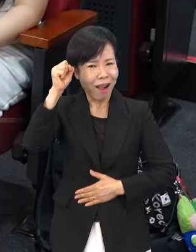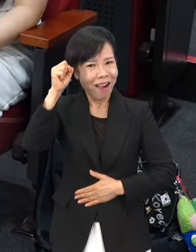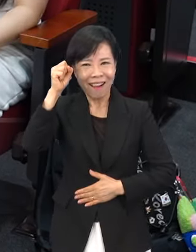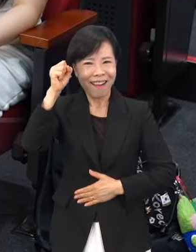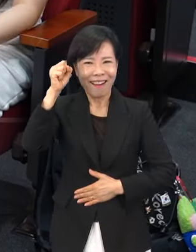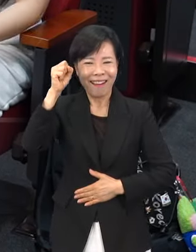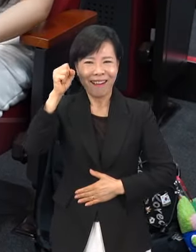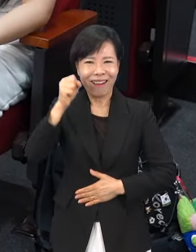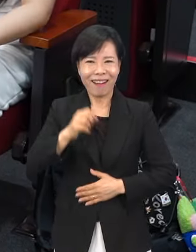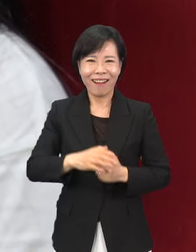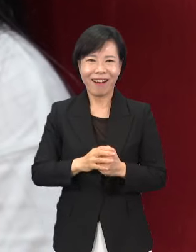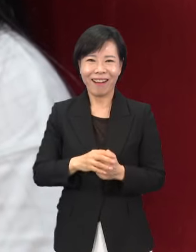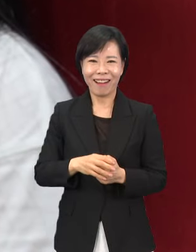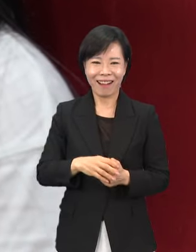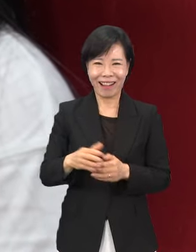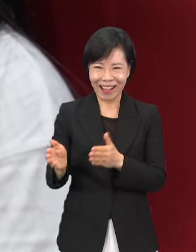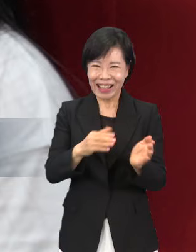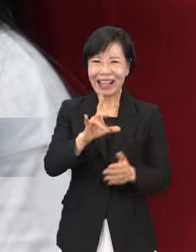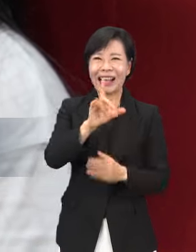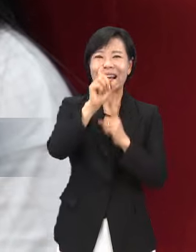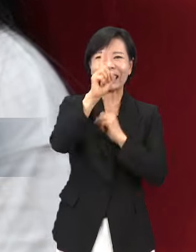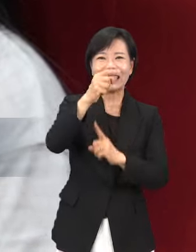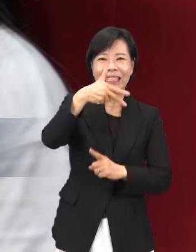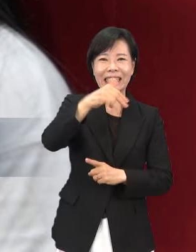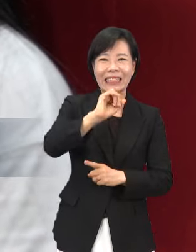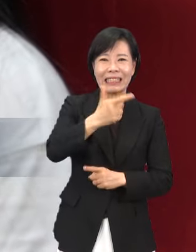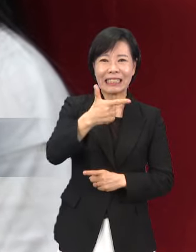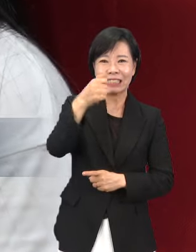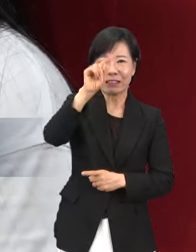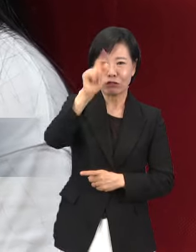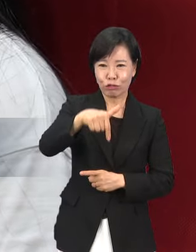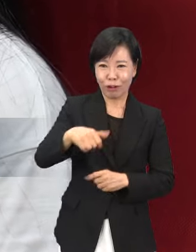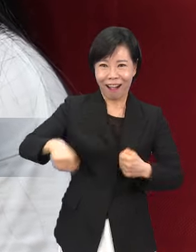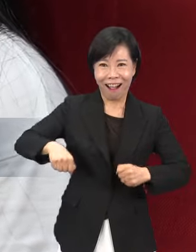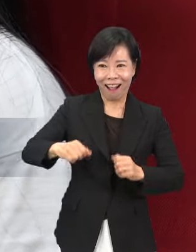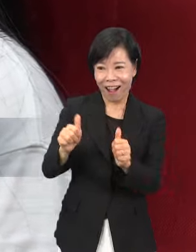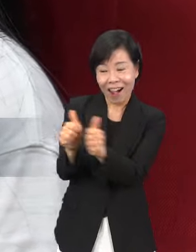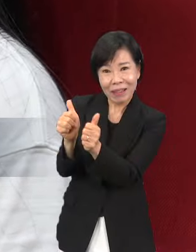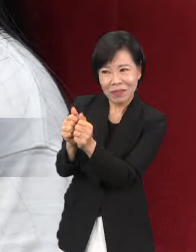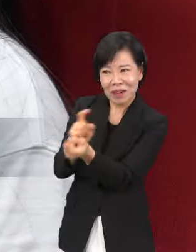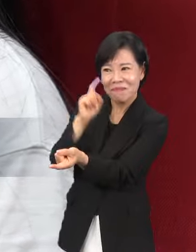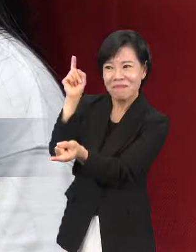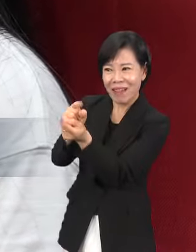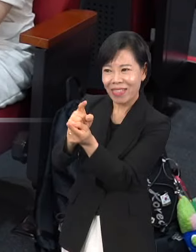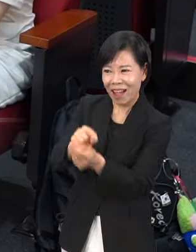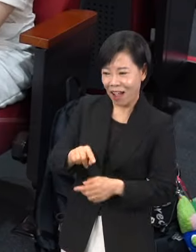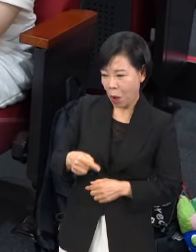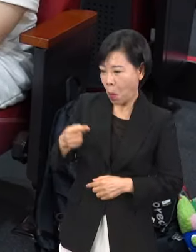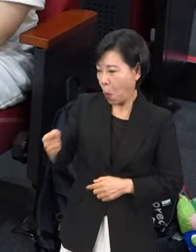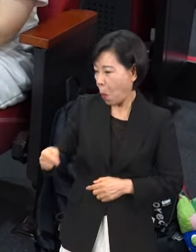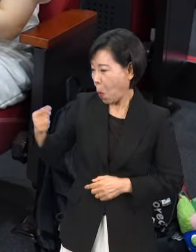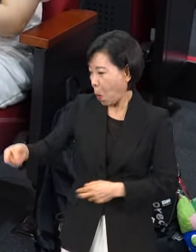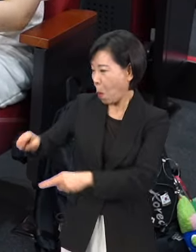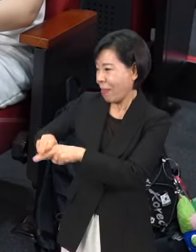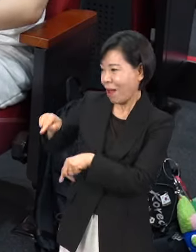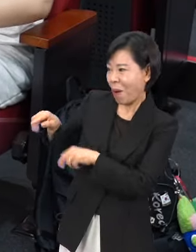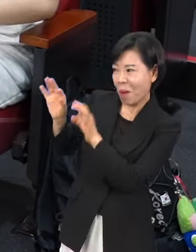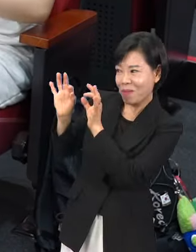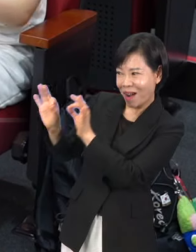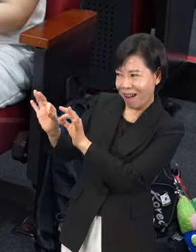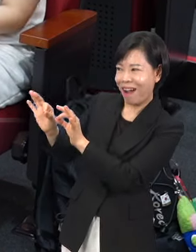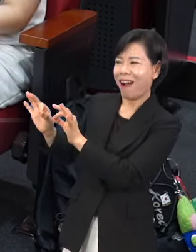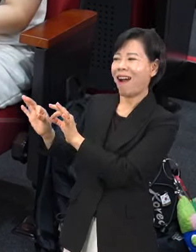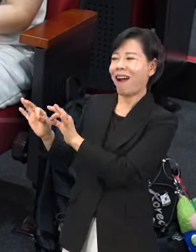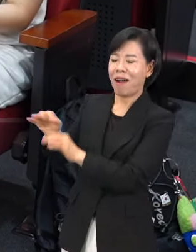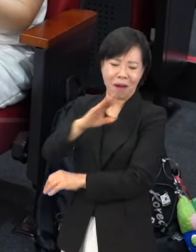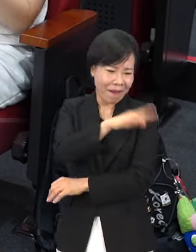의문밖에 안 들었었던 것 같아요. 제가 또 이진욱 배우님을 와, 그 만나서 잘생긴 배우님 진짜 한 네다섯 칸 옆에 오.